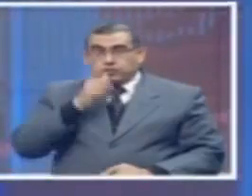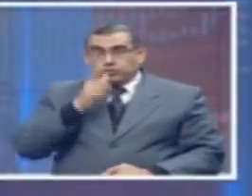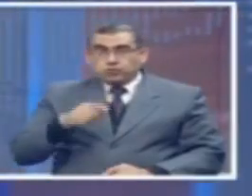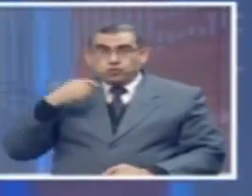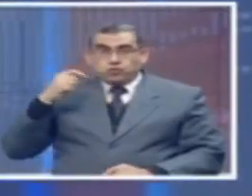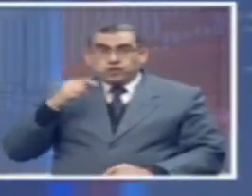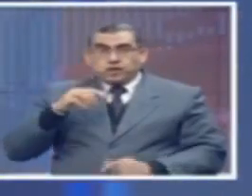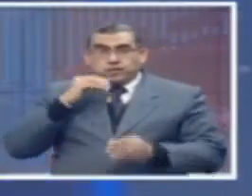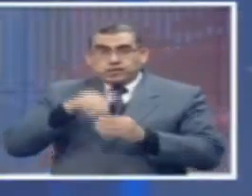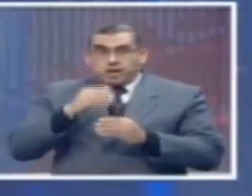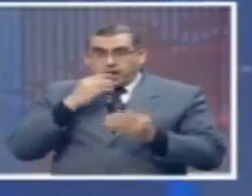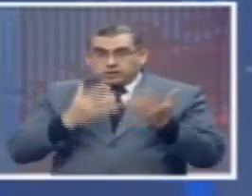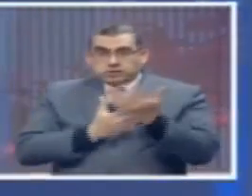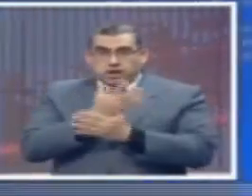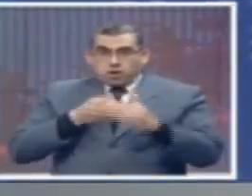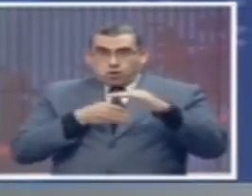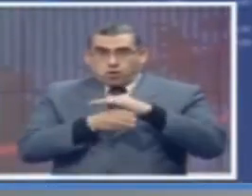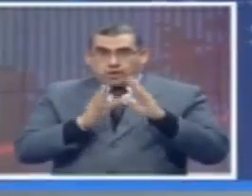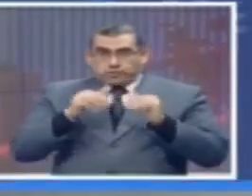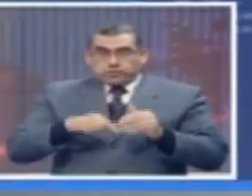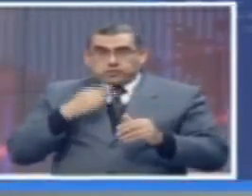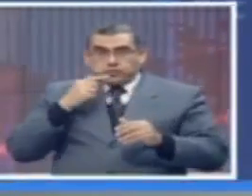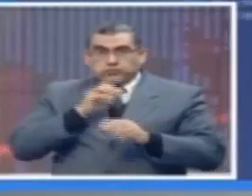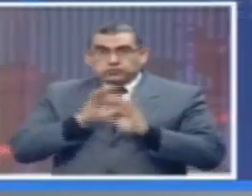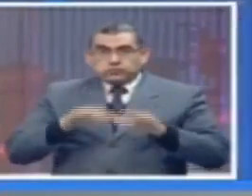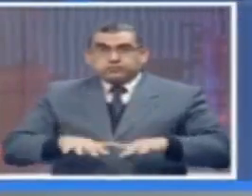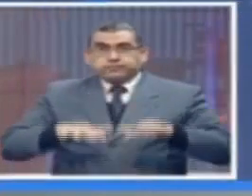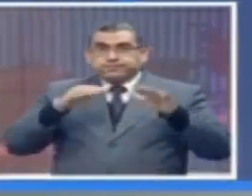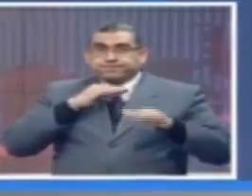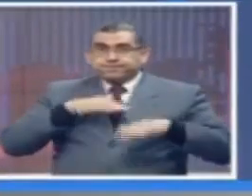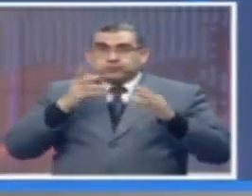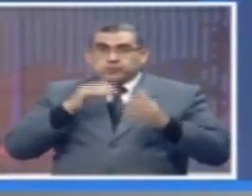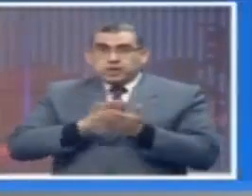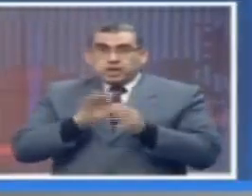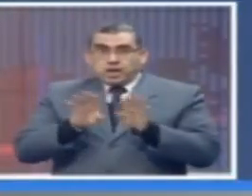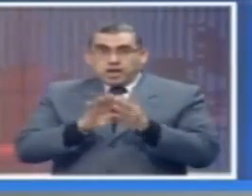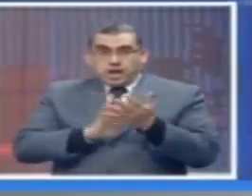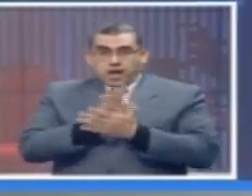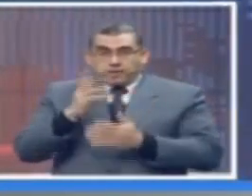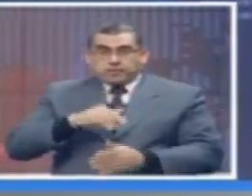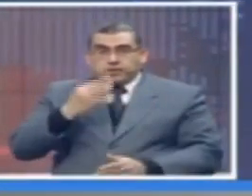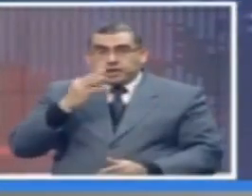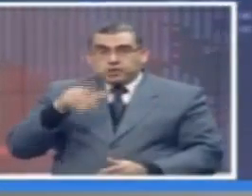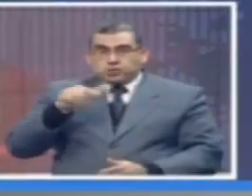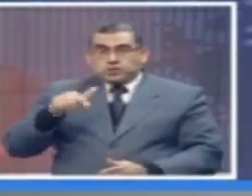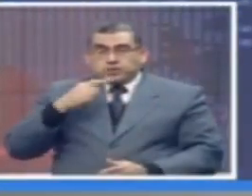أكدت وزارة التموين والتجارة الداخلية أن الطاقة التخزينية للقمح وصلت إلى